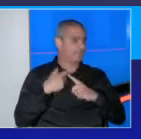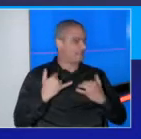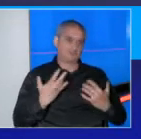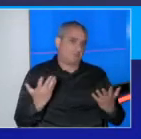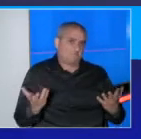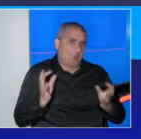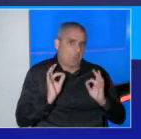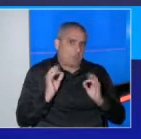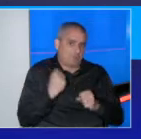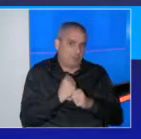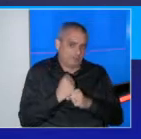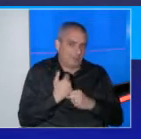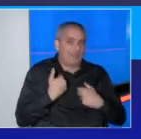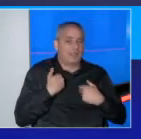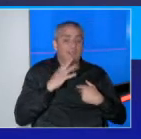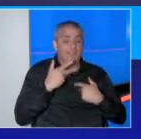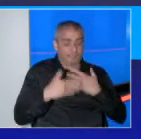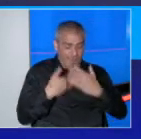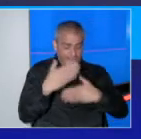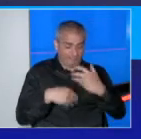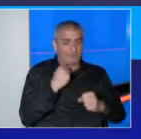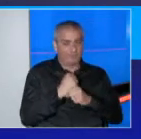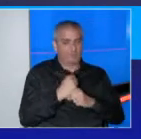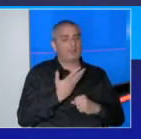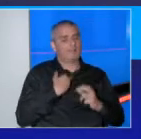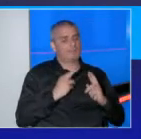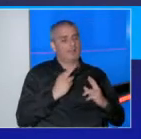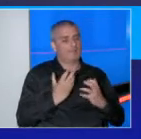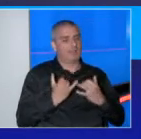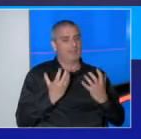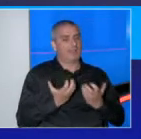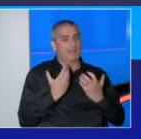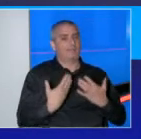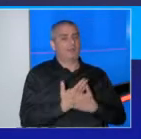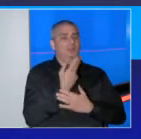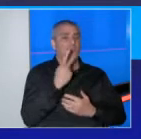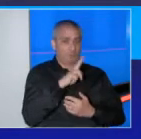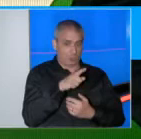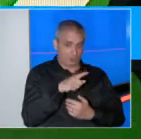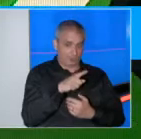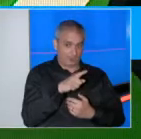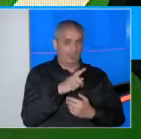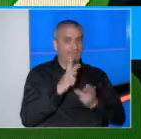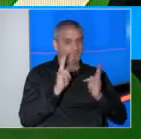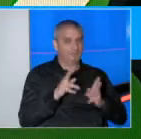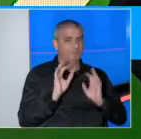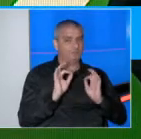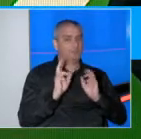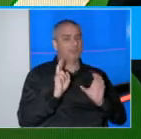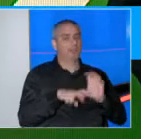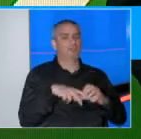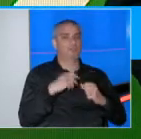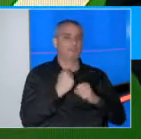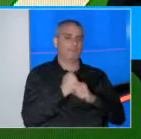לא ממש עבדה. אנחנו ככל שתתקדם העבודה נקווה לפתח כלים שהם חדשים יותר ויאפשרו באמת להשתתף